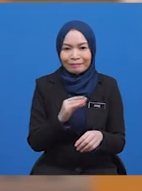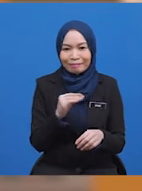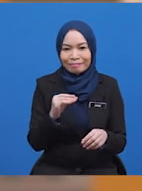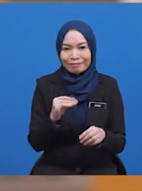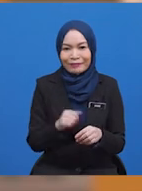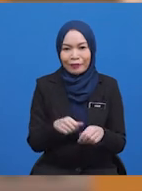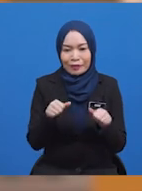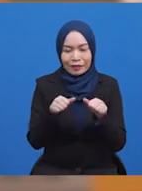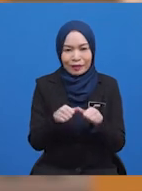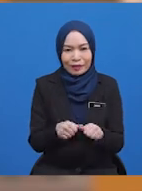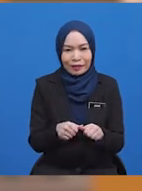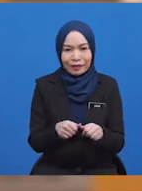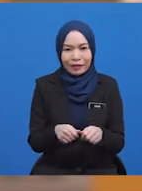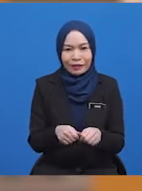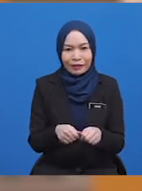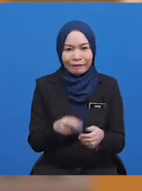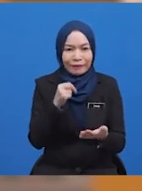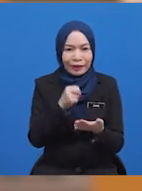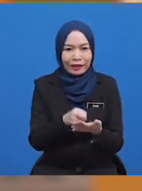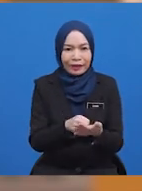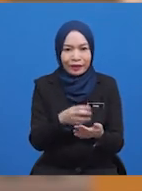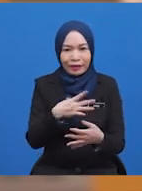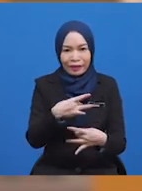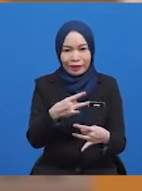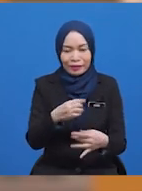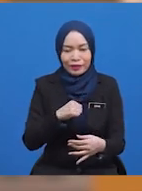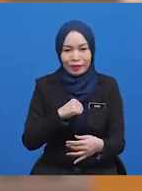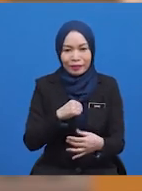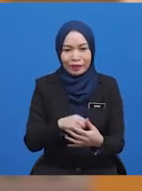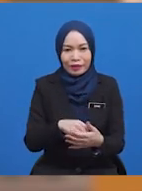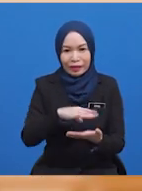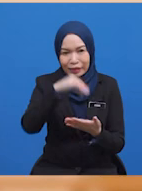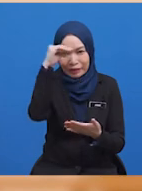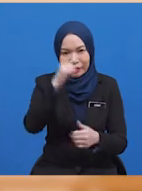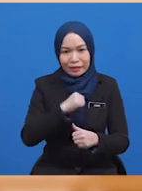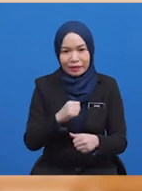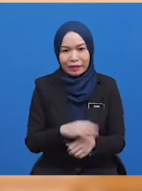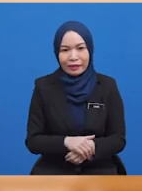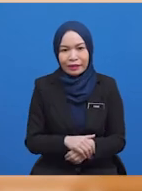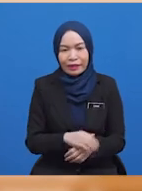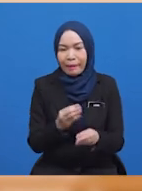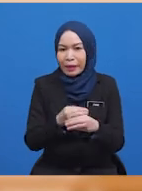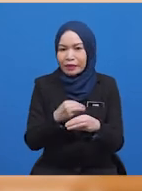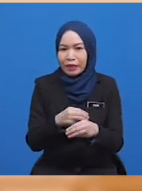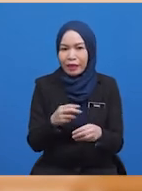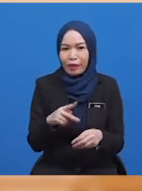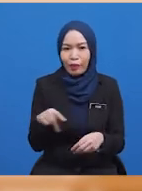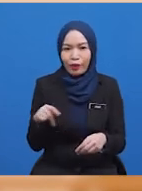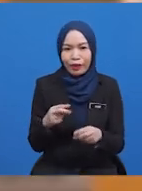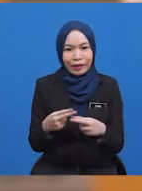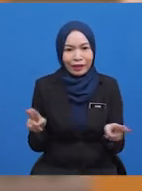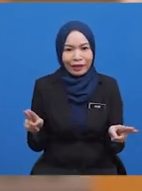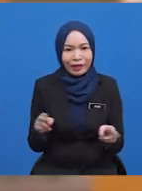nilai suka Berdikari hidupkan senang masalah pun hilang riang bertamu Datuk